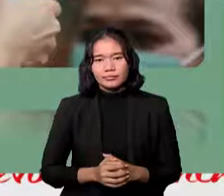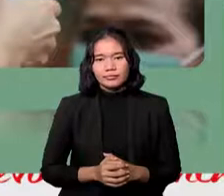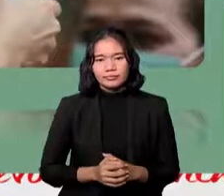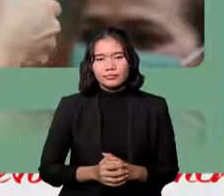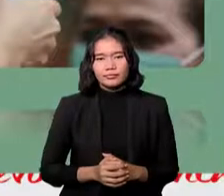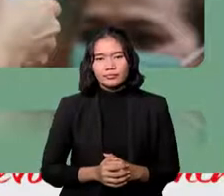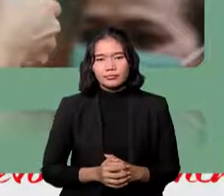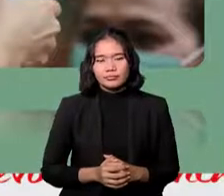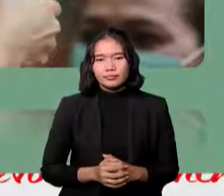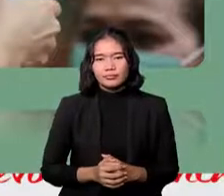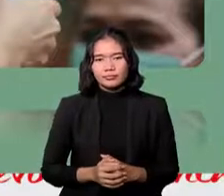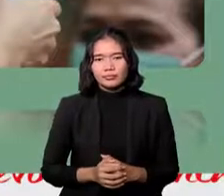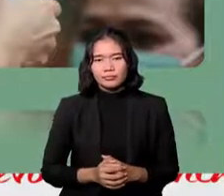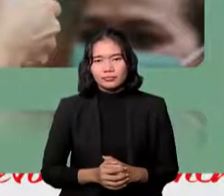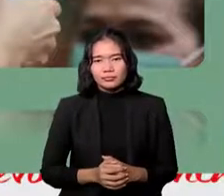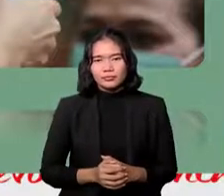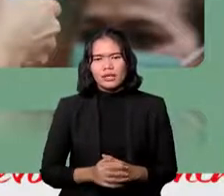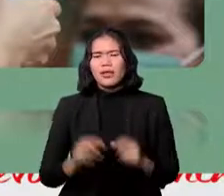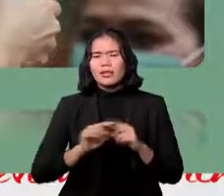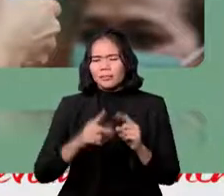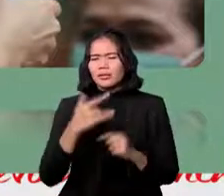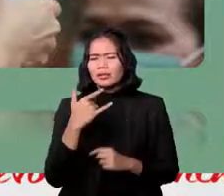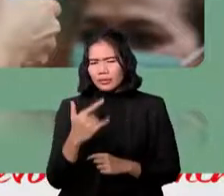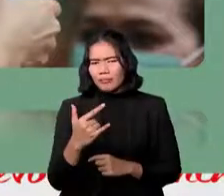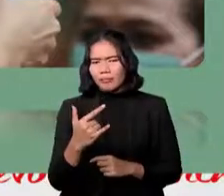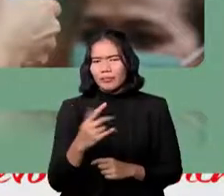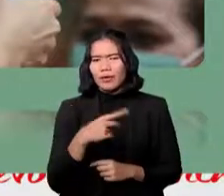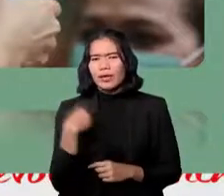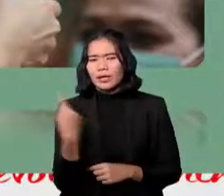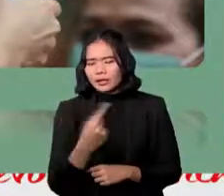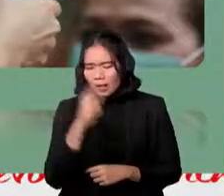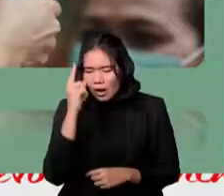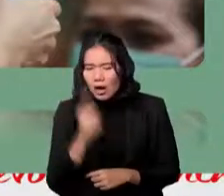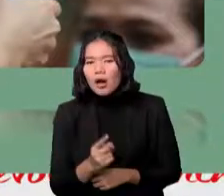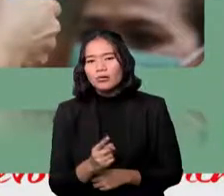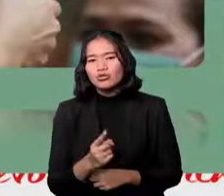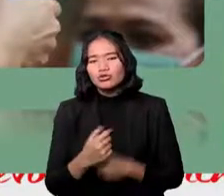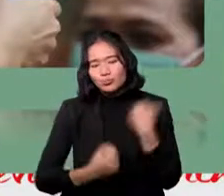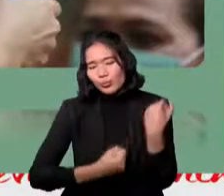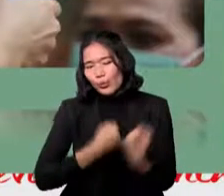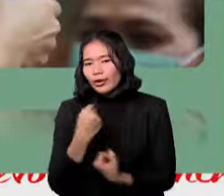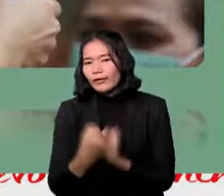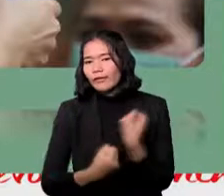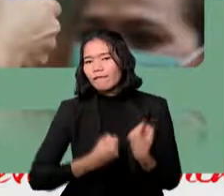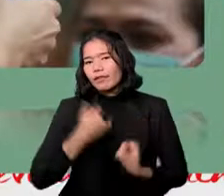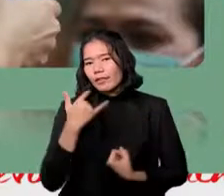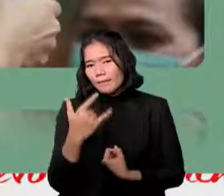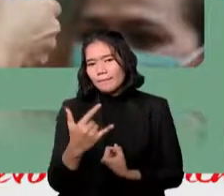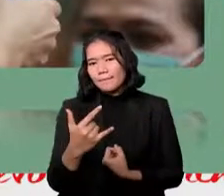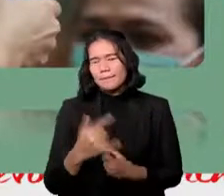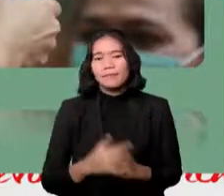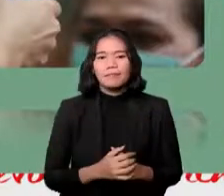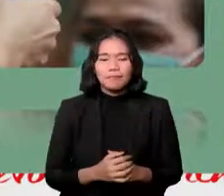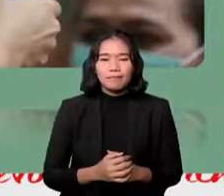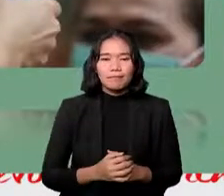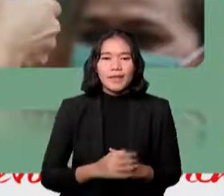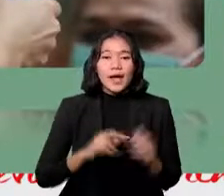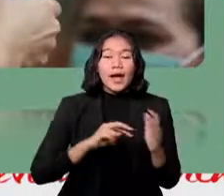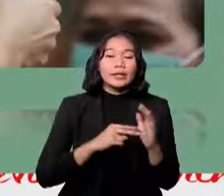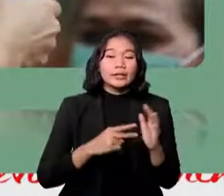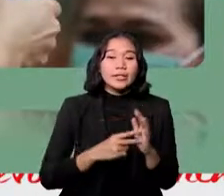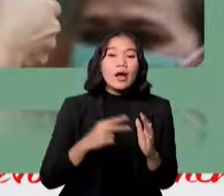sebelum terjadinya pandemi. Tapi tetap kita harus produktif gitu, malah harus